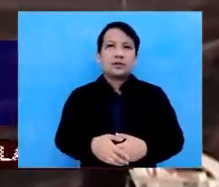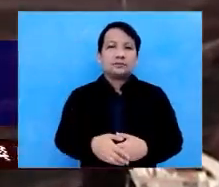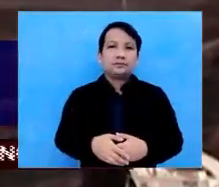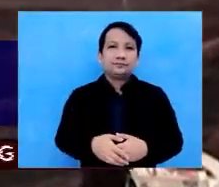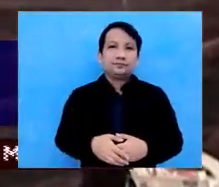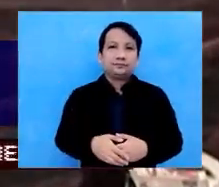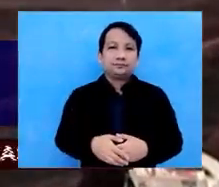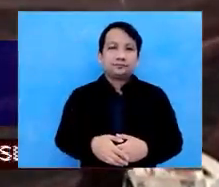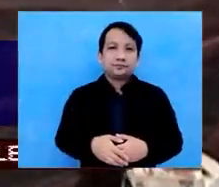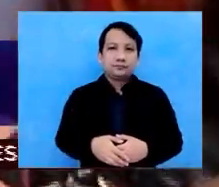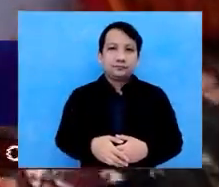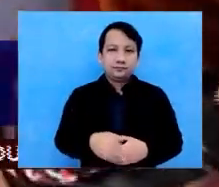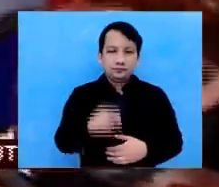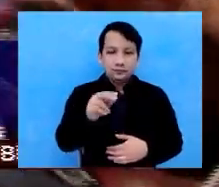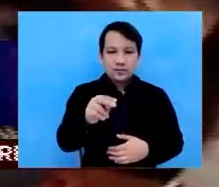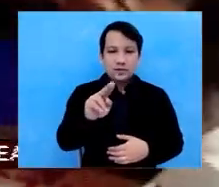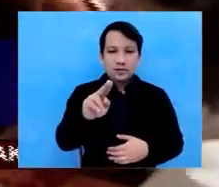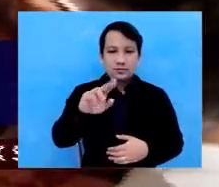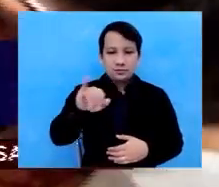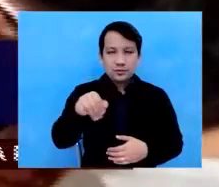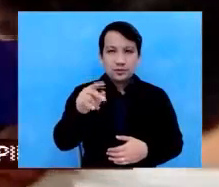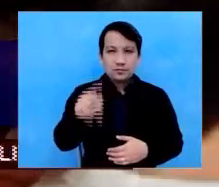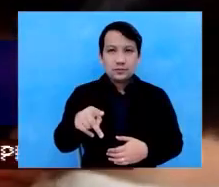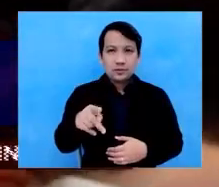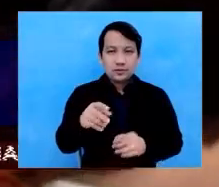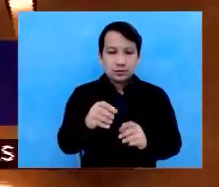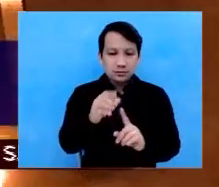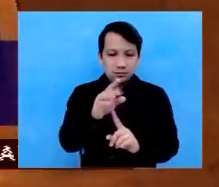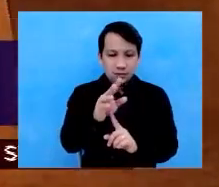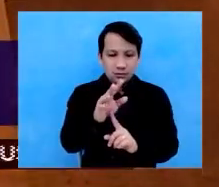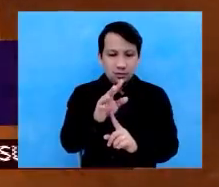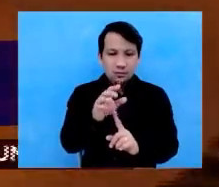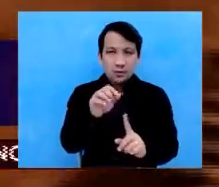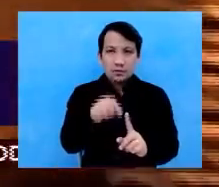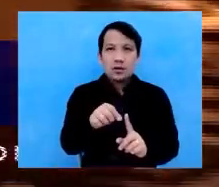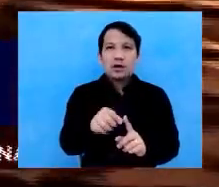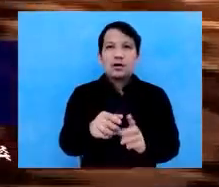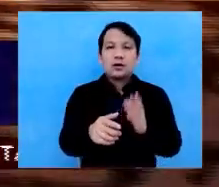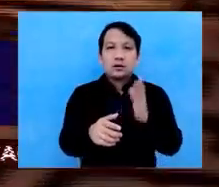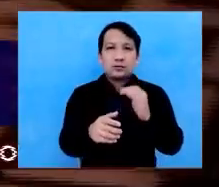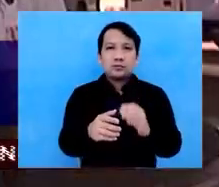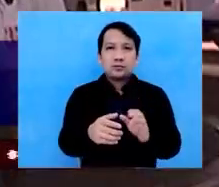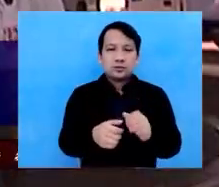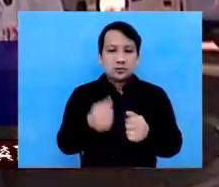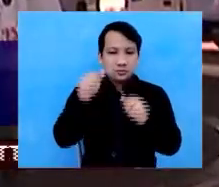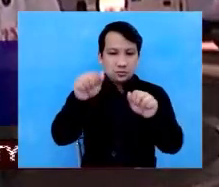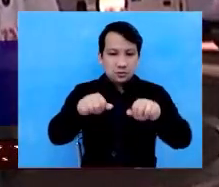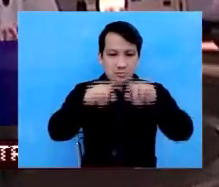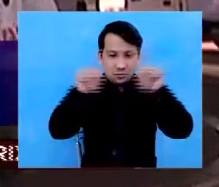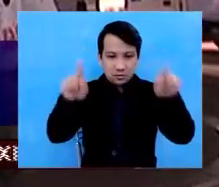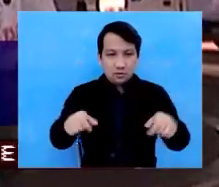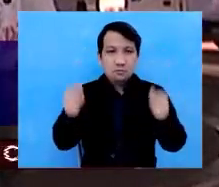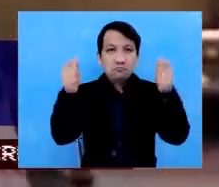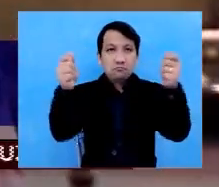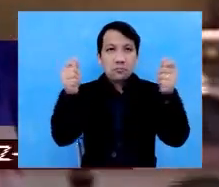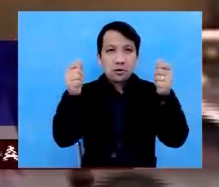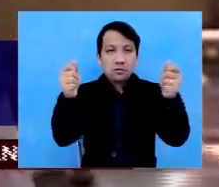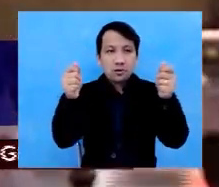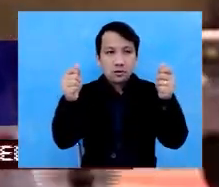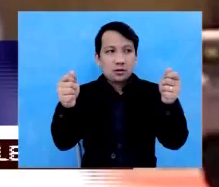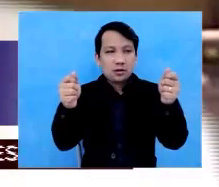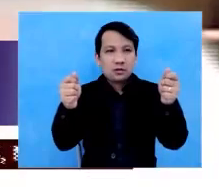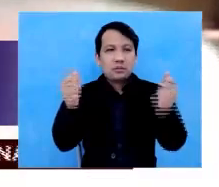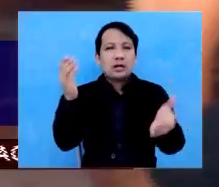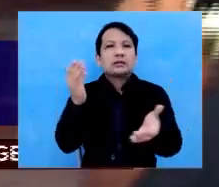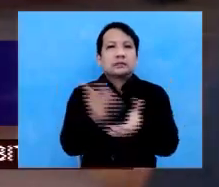Sa NUJP rally, nagsindi ang mga dumalo ng kandila habang ibinabandera nila ang banner na nanawagang itigil